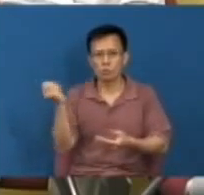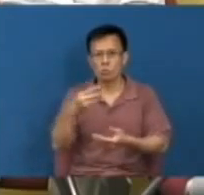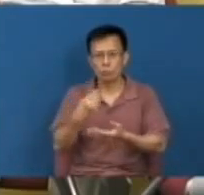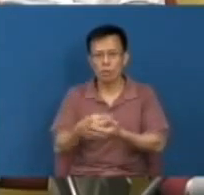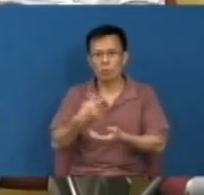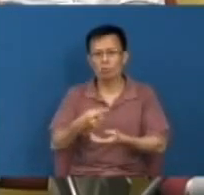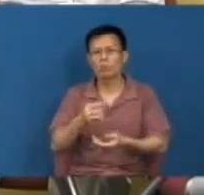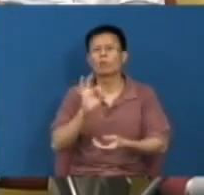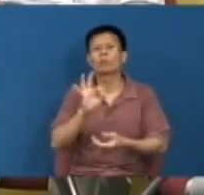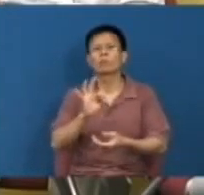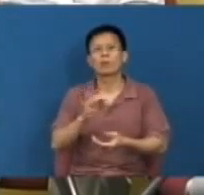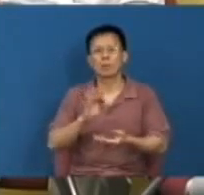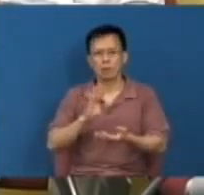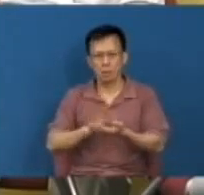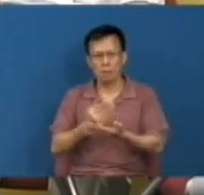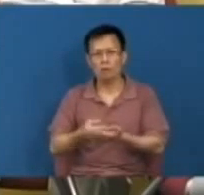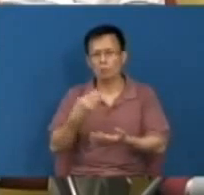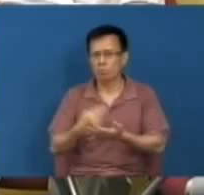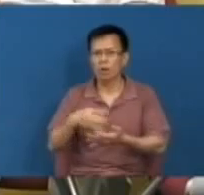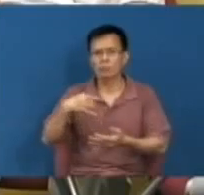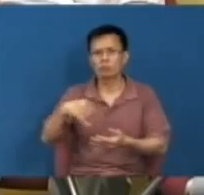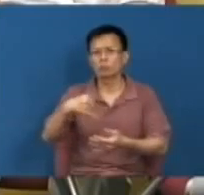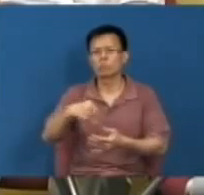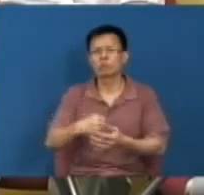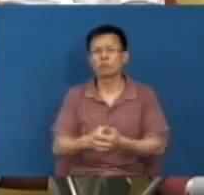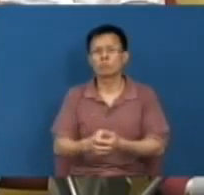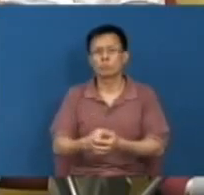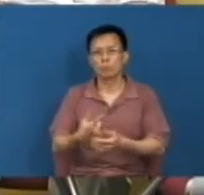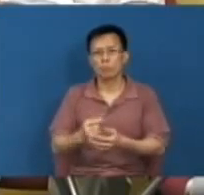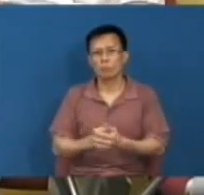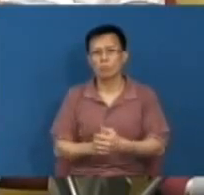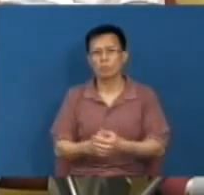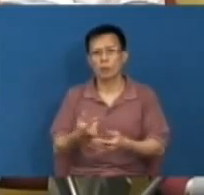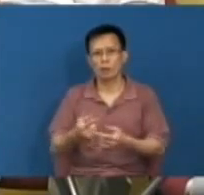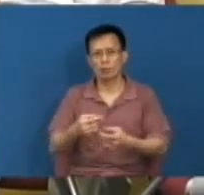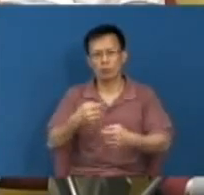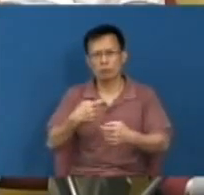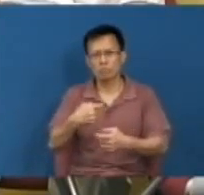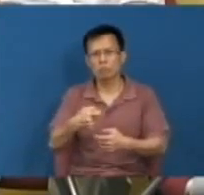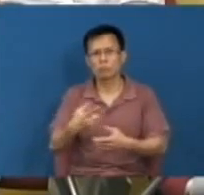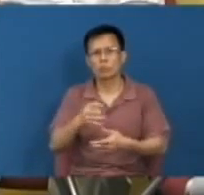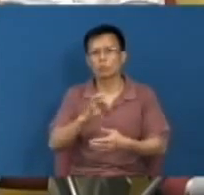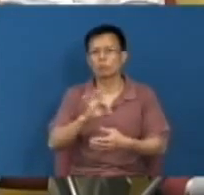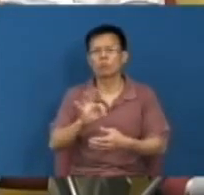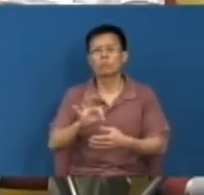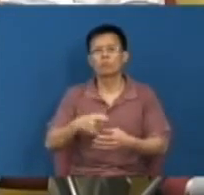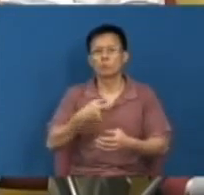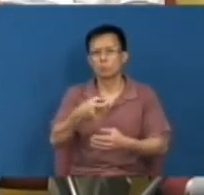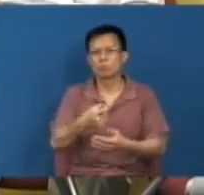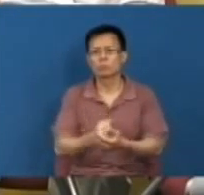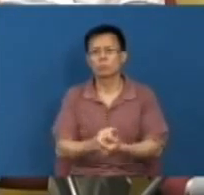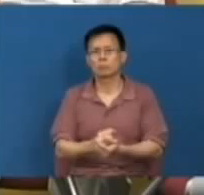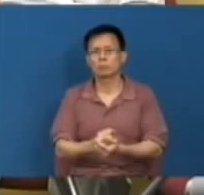後期咧，我唔接受咧，佢後屘咧仲即係呢個價錢都唔再俾我啦。 係。 唔再俾我